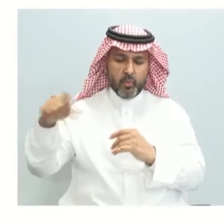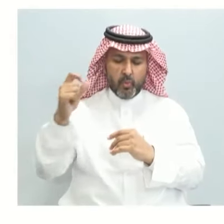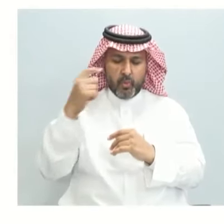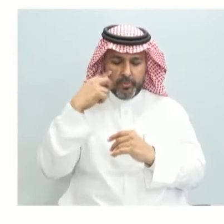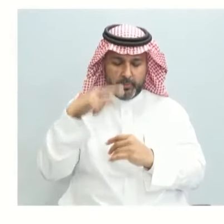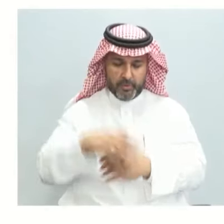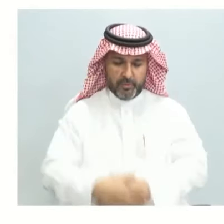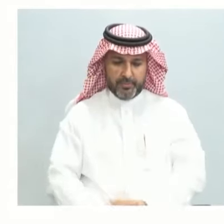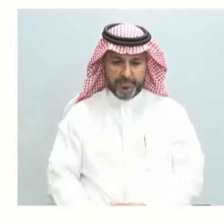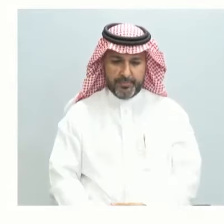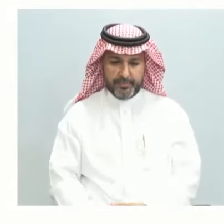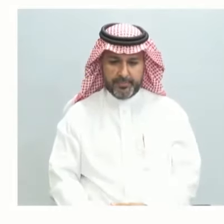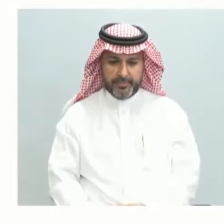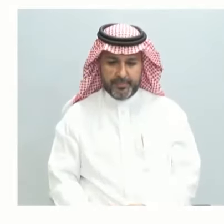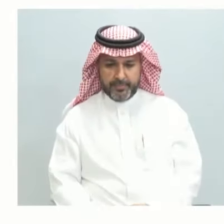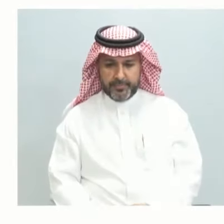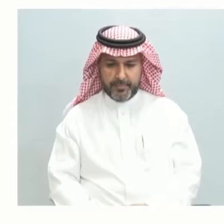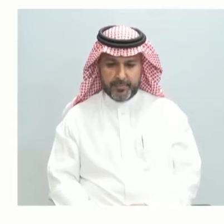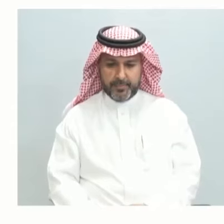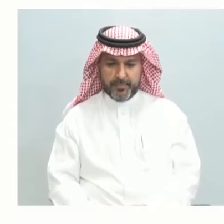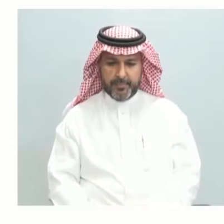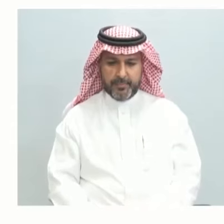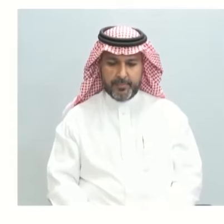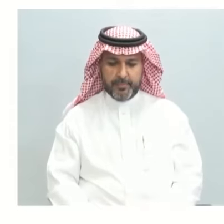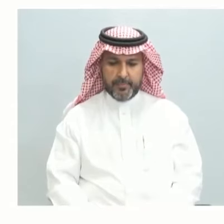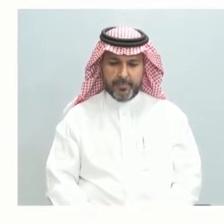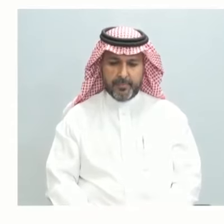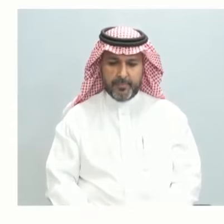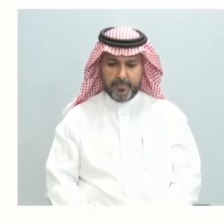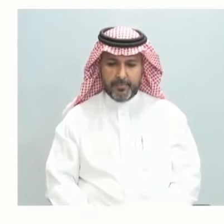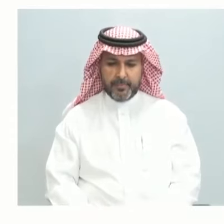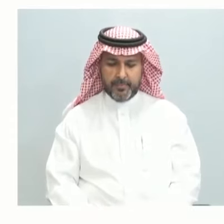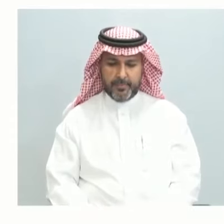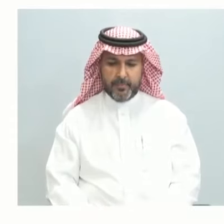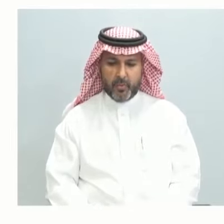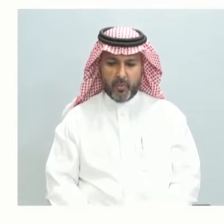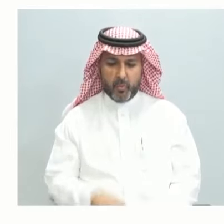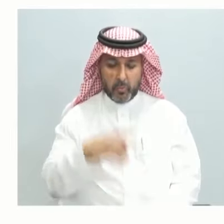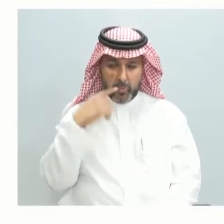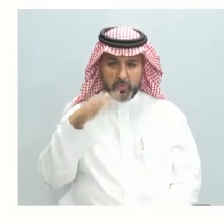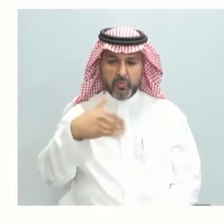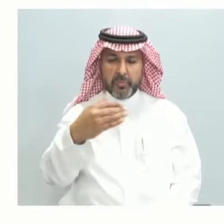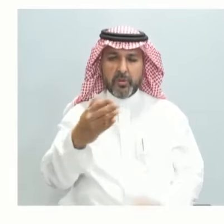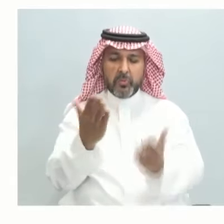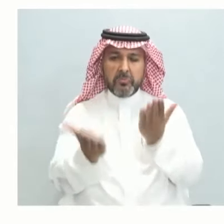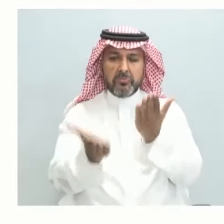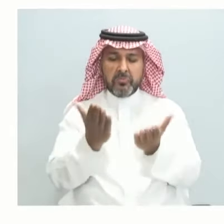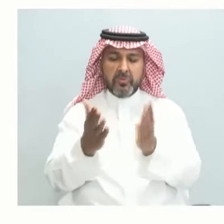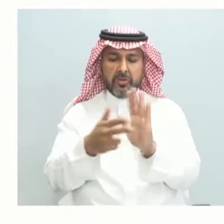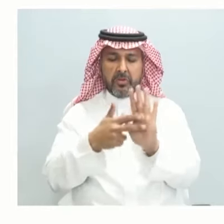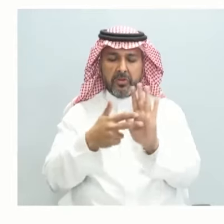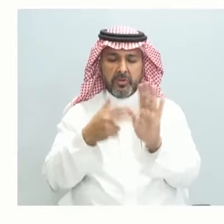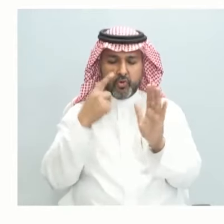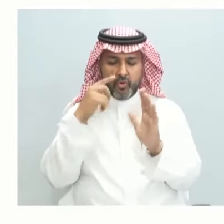من ضمن عمليه الضرب كما انا سنقوم بحل المعادلات التربيعيه على صوره